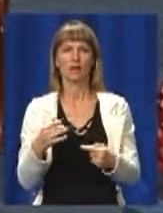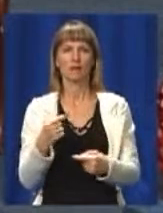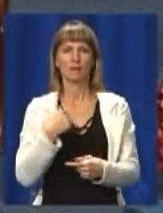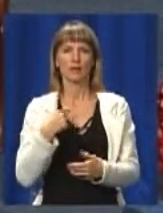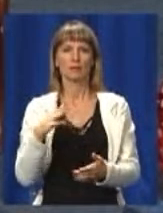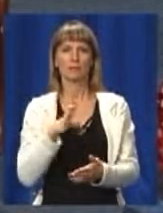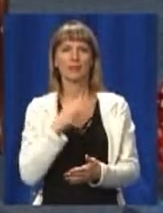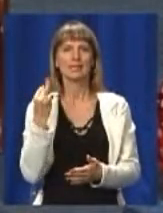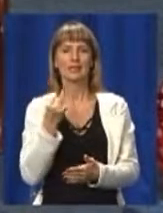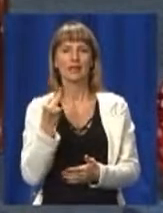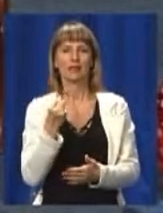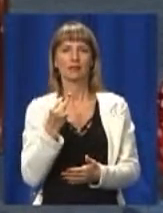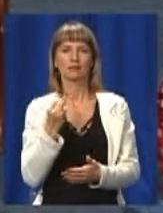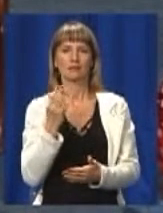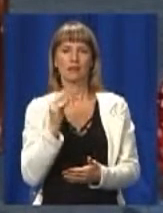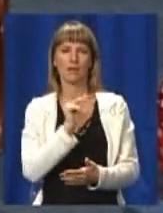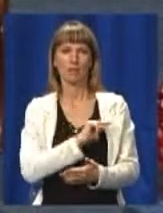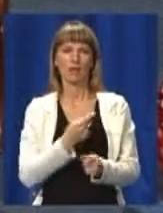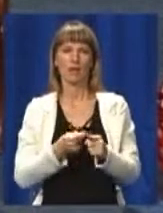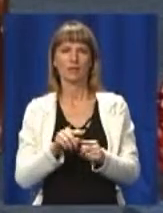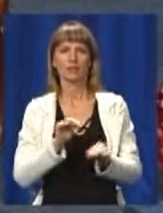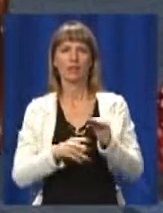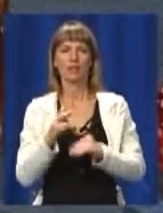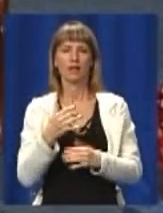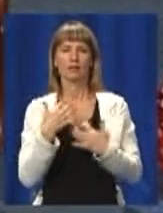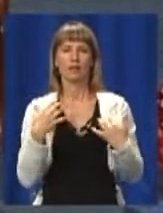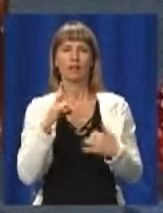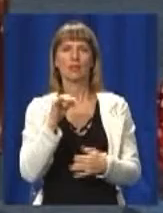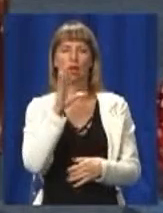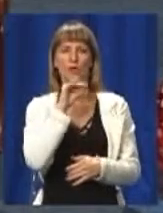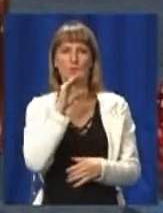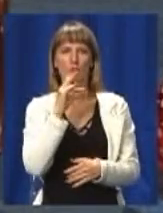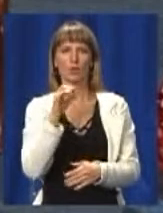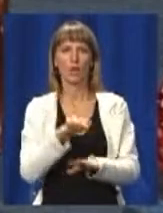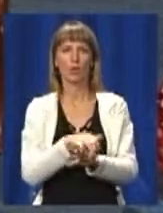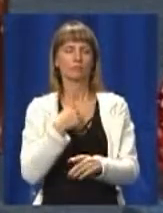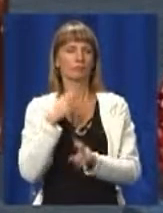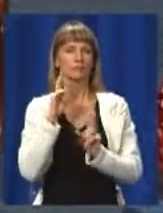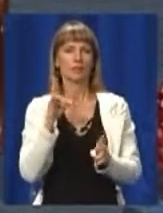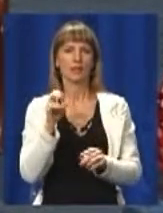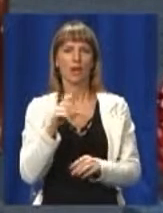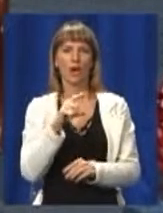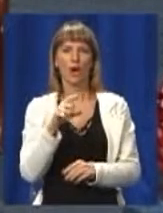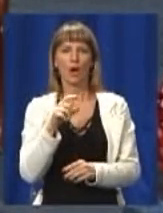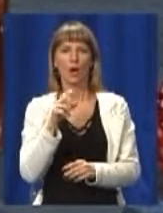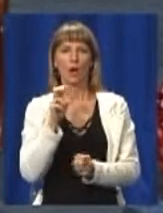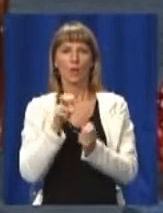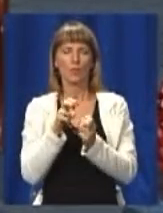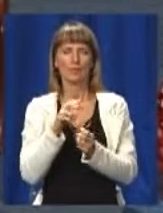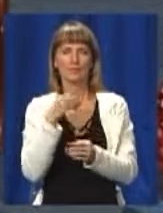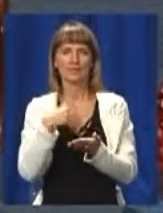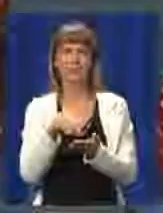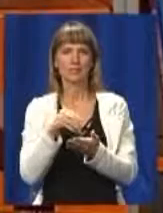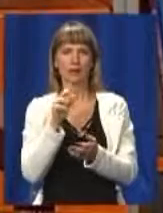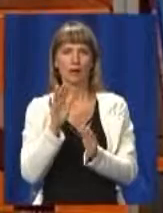дуже цікаво, чи працює ця система на тваринах. На котику, на собачці, там, знаєш, я не знаю, на хом'ячках, на морських свинках. От дивишся